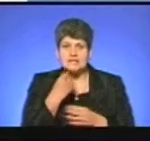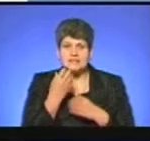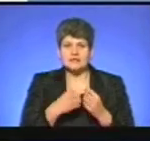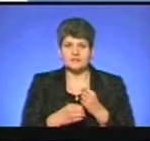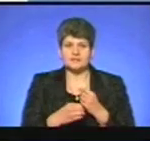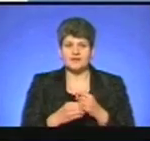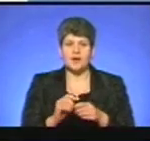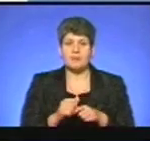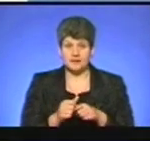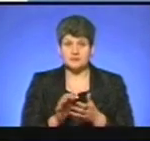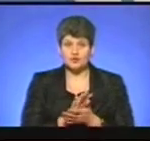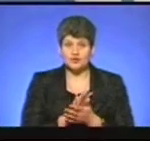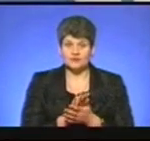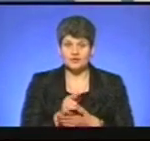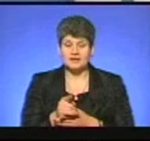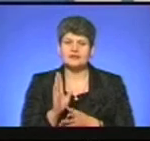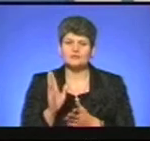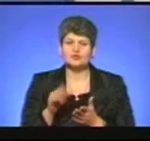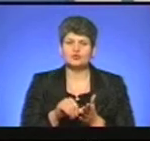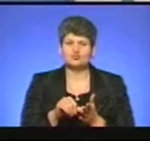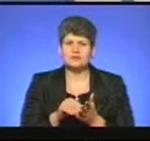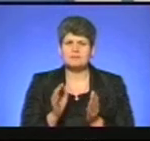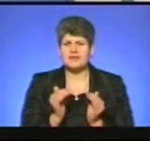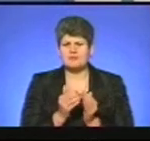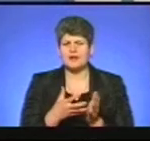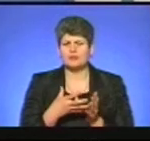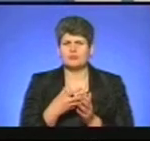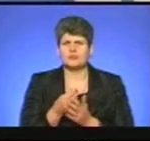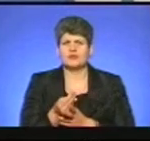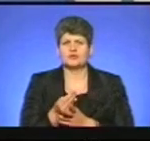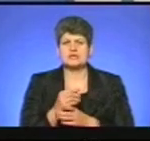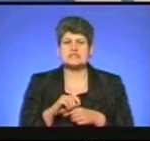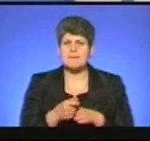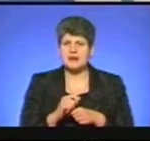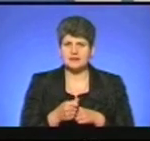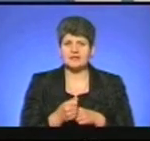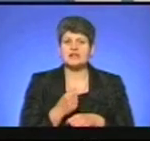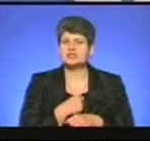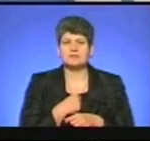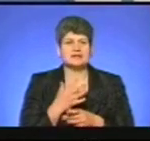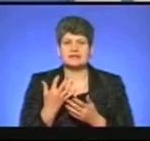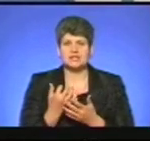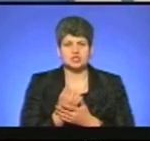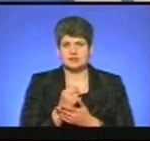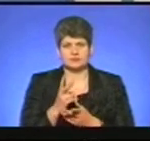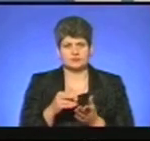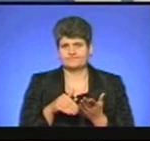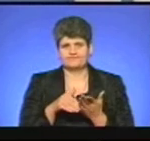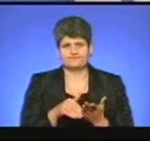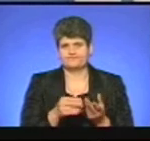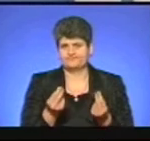Мандарини безкоштовно? Там буде участь мінімально платна за мандарини, оскільки, на жаль, ми не знайшли партнера, спонсора,